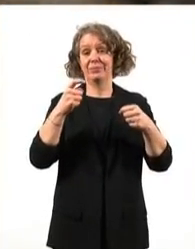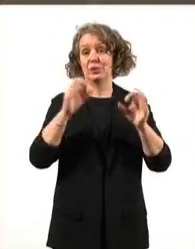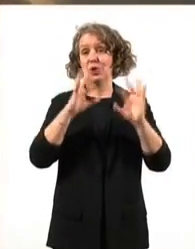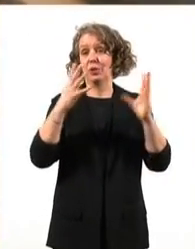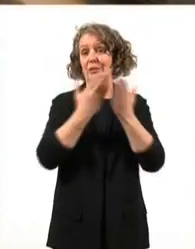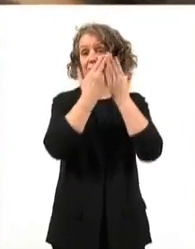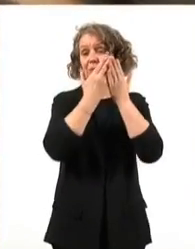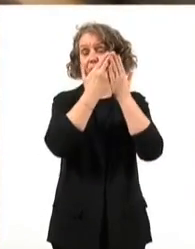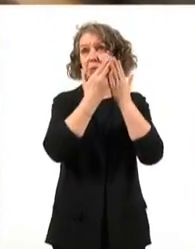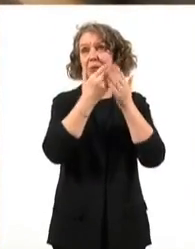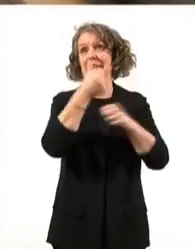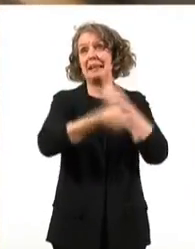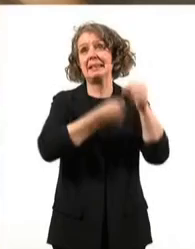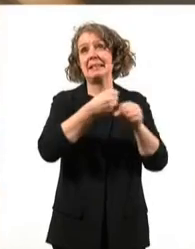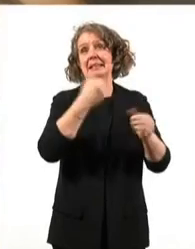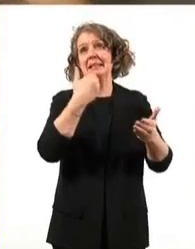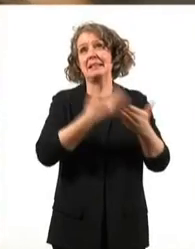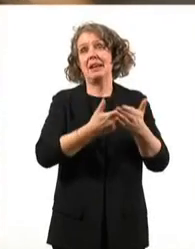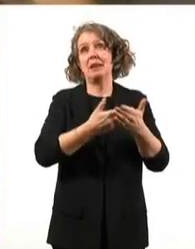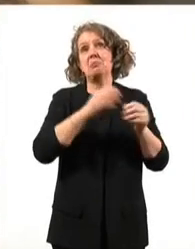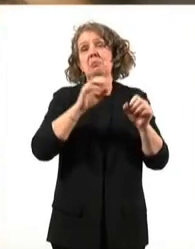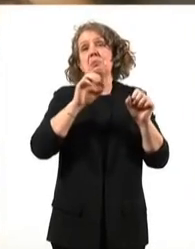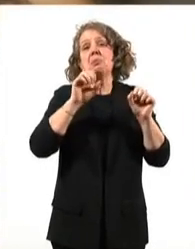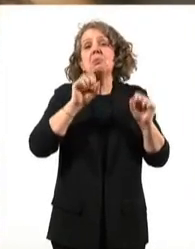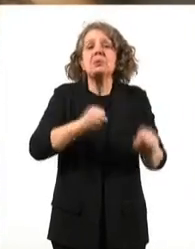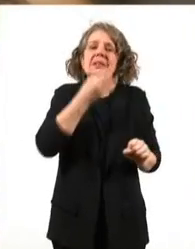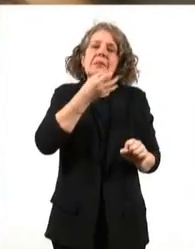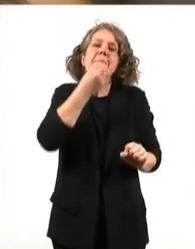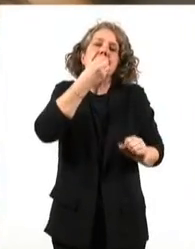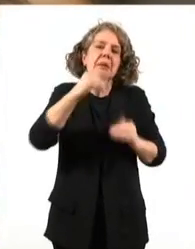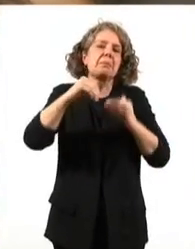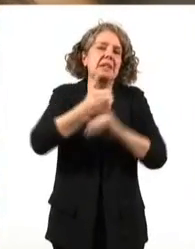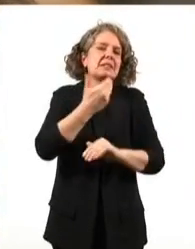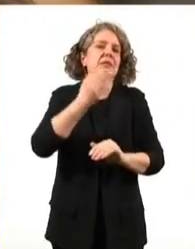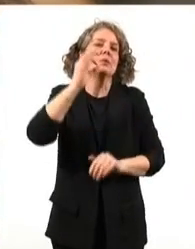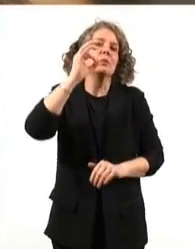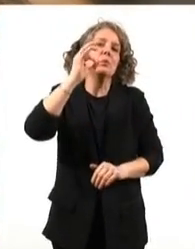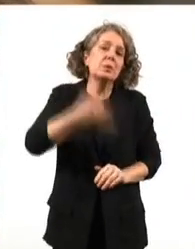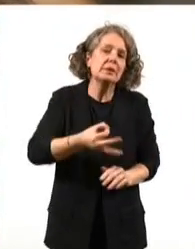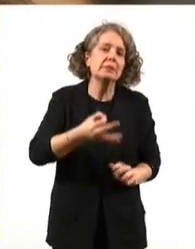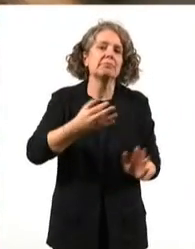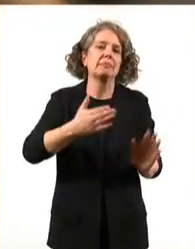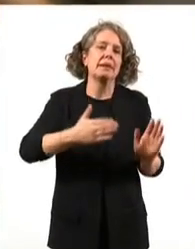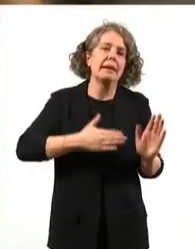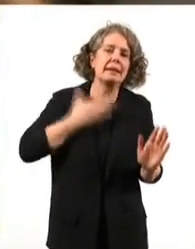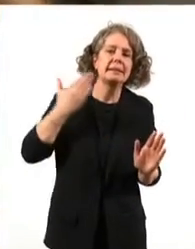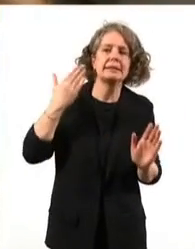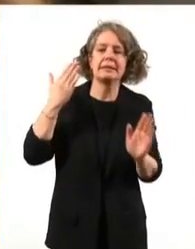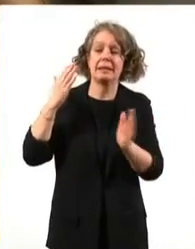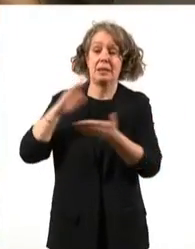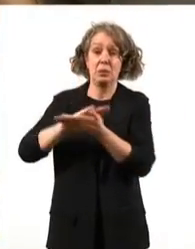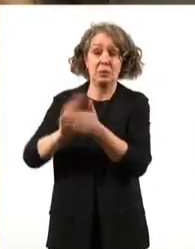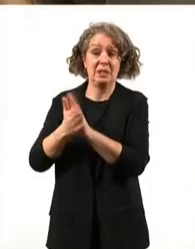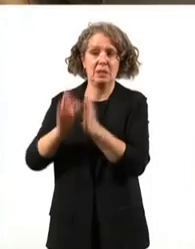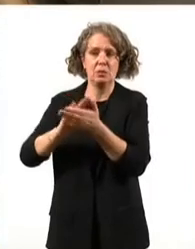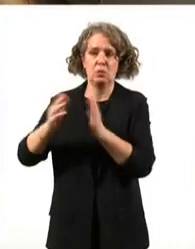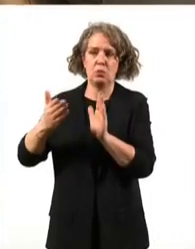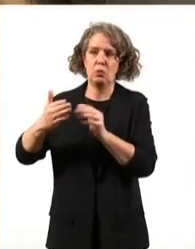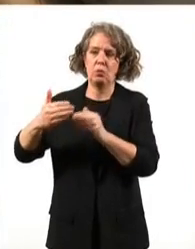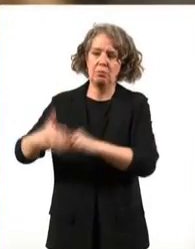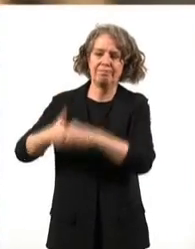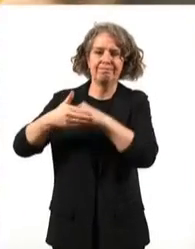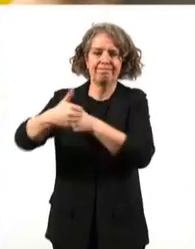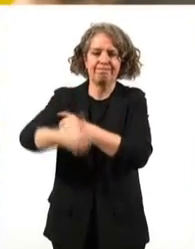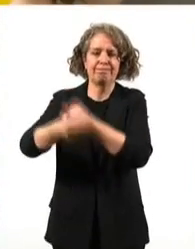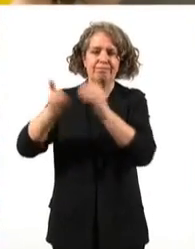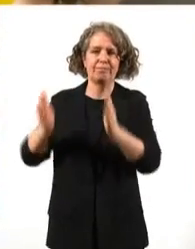Je peux dire que ça se passe bien puisque en fait elle est encadrée grâce à une association qui est basée